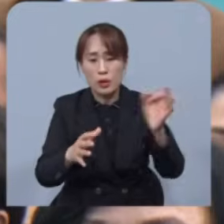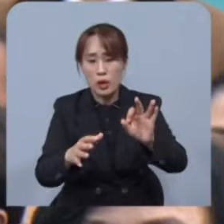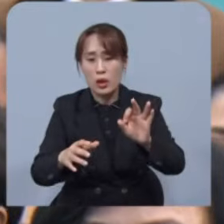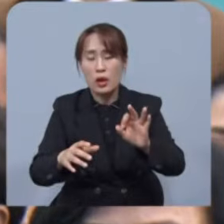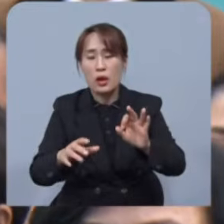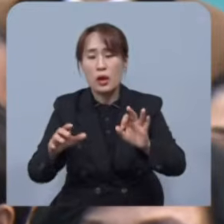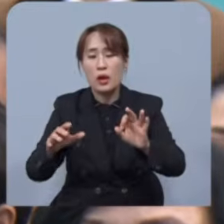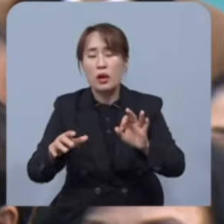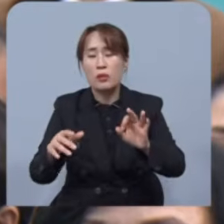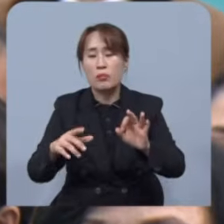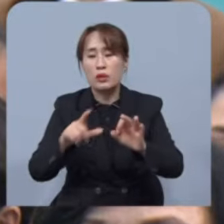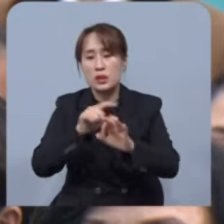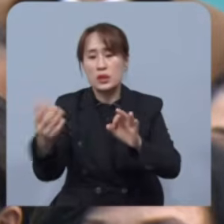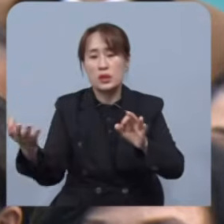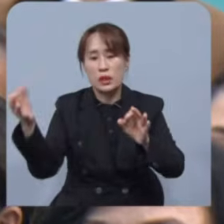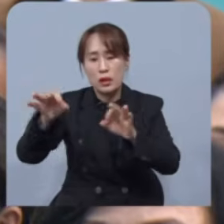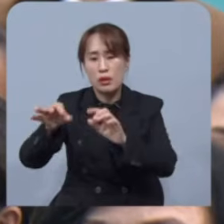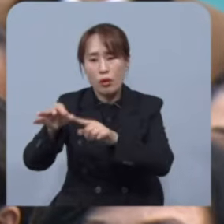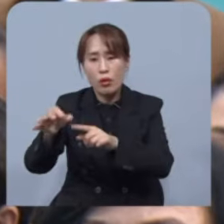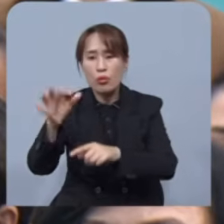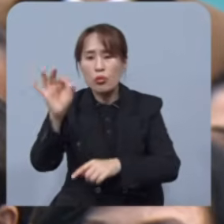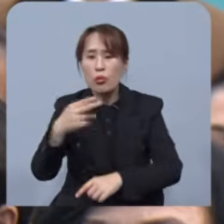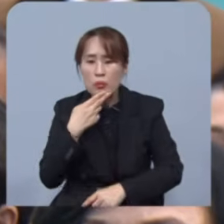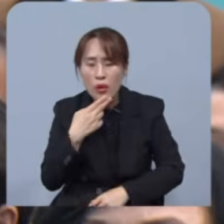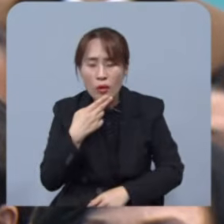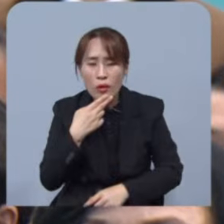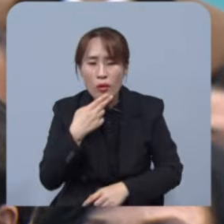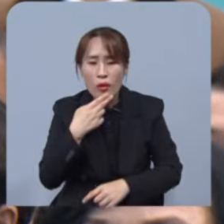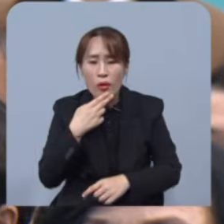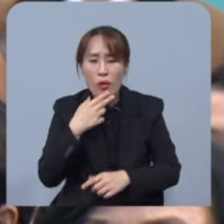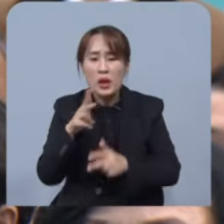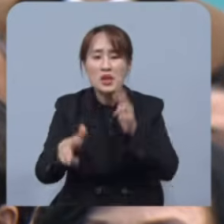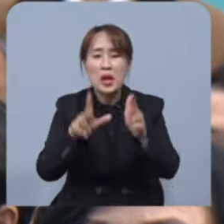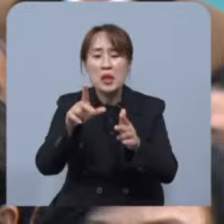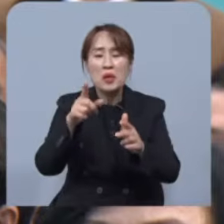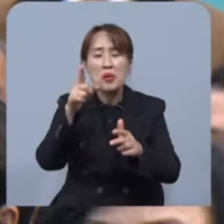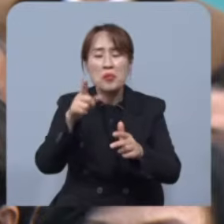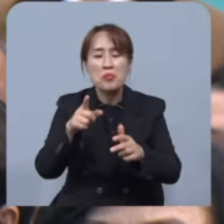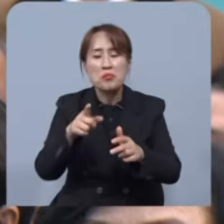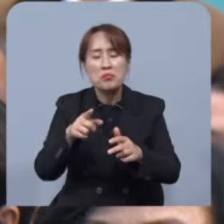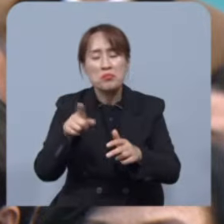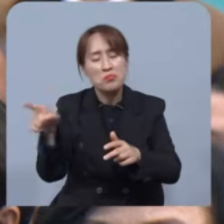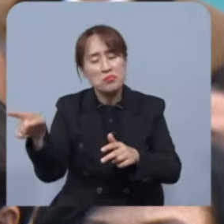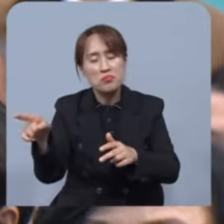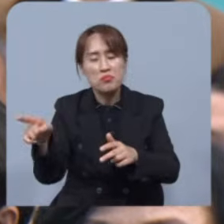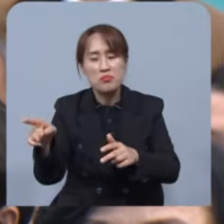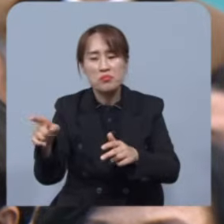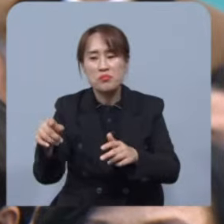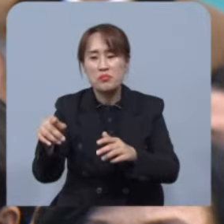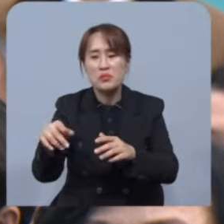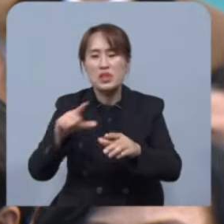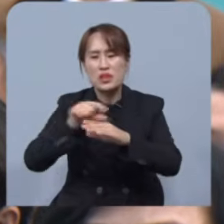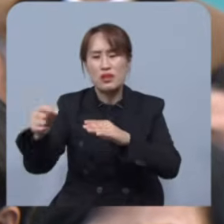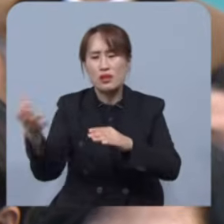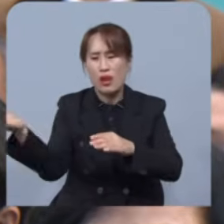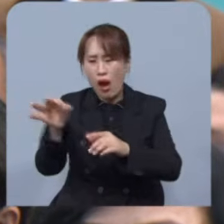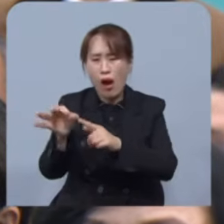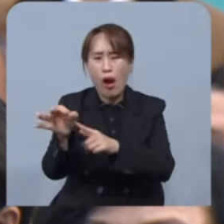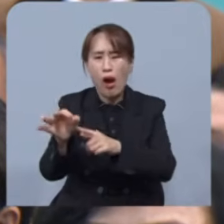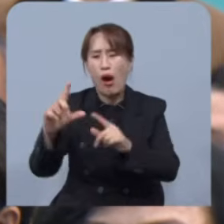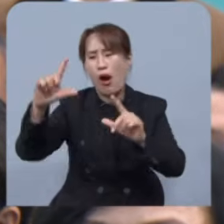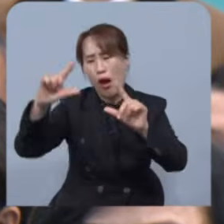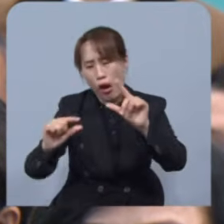있습니다. 근데 지자체가 예산 부족 또는 산업의 우선순위에서 벗어나는 경우 그 매칭률을 낮춰버립니다.